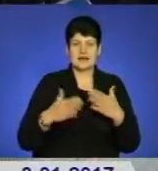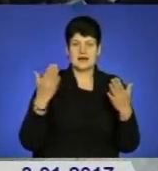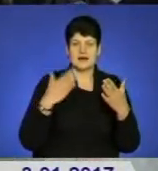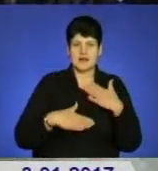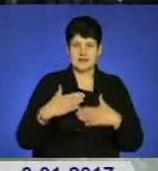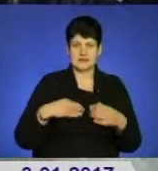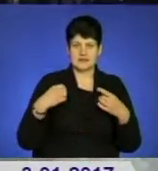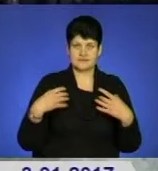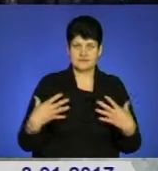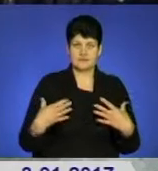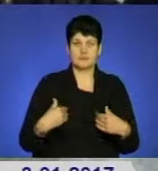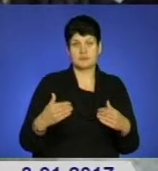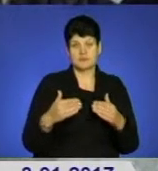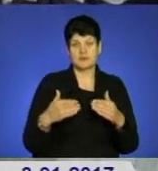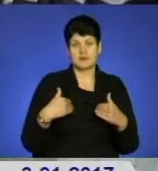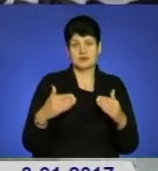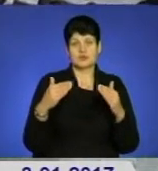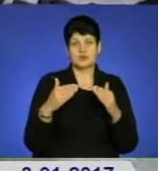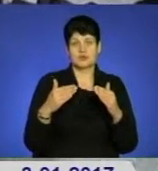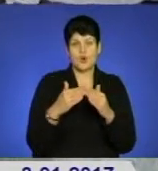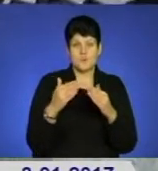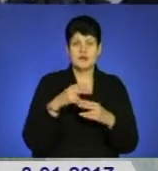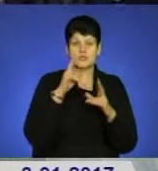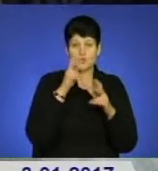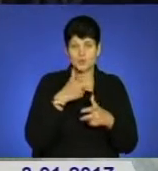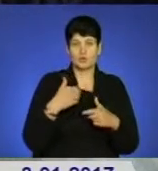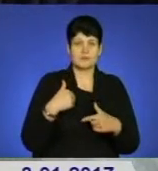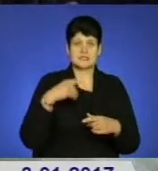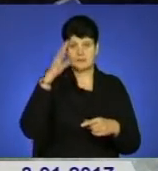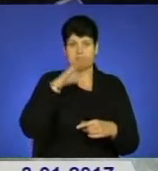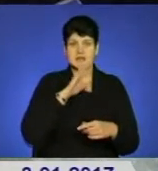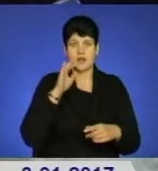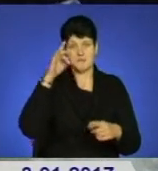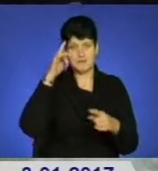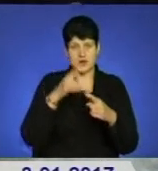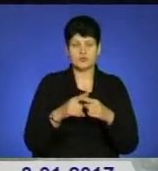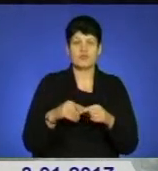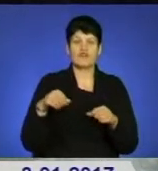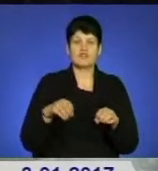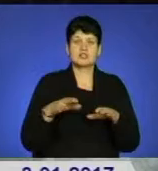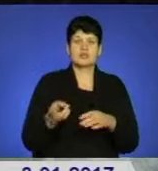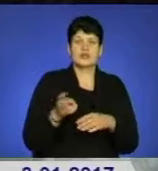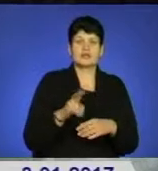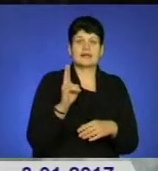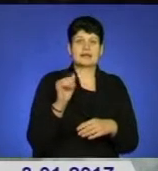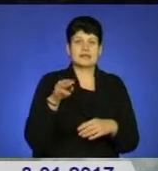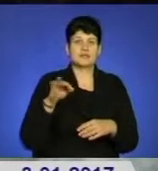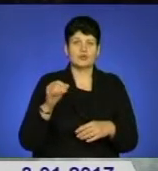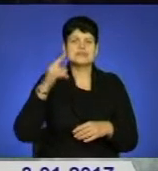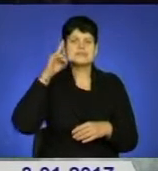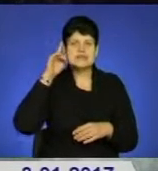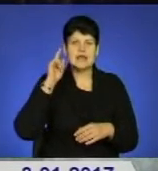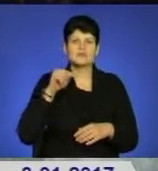канікули, а вдома мені скучно. То ми з батьками і братом вирішили на каток піти. Ми вже тут були і знаємо, що